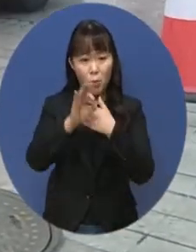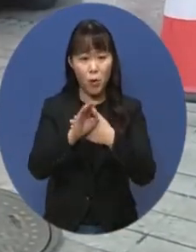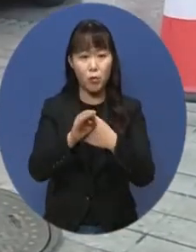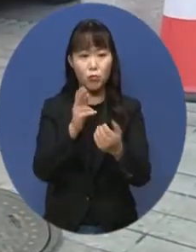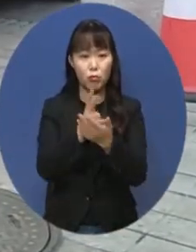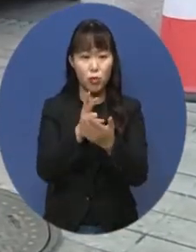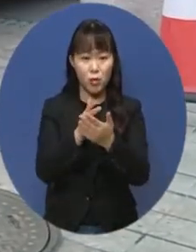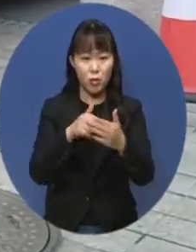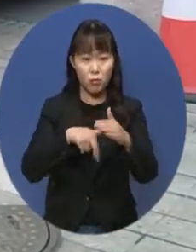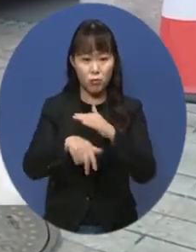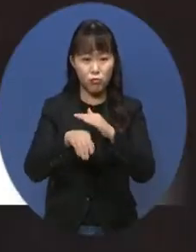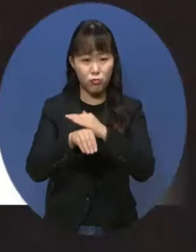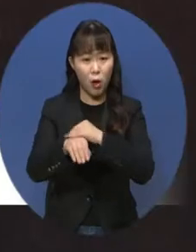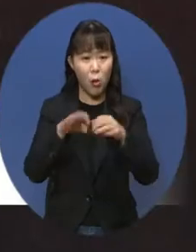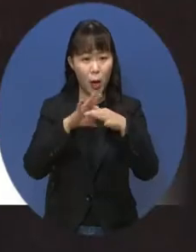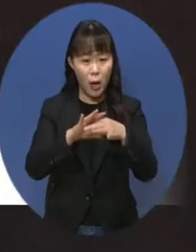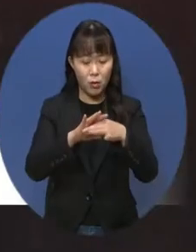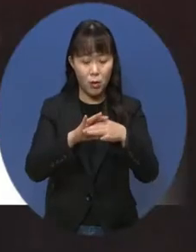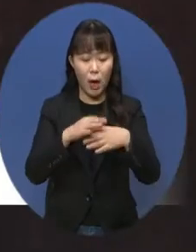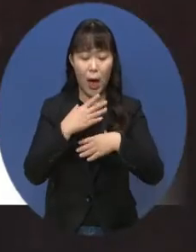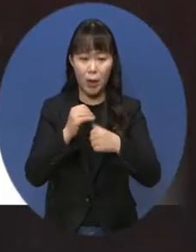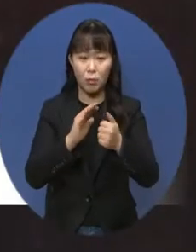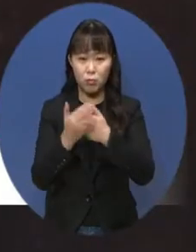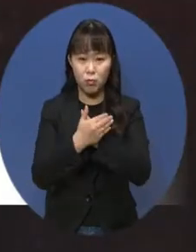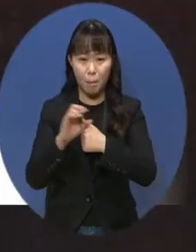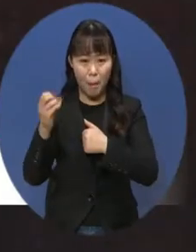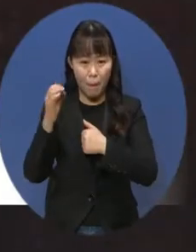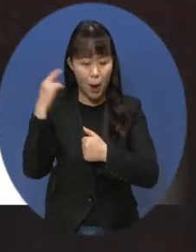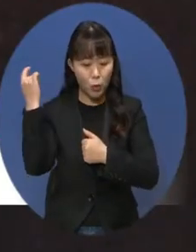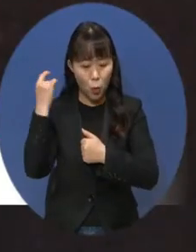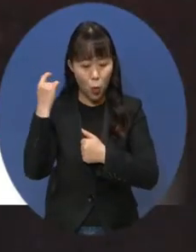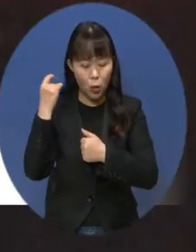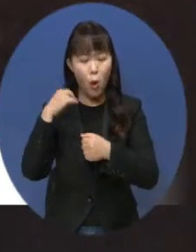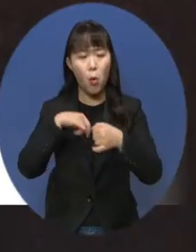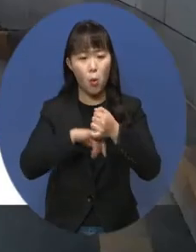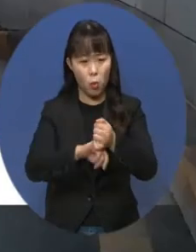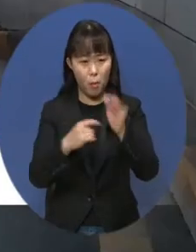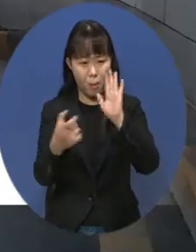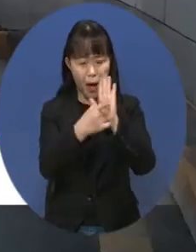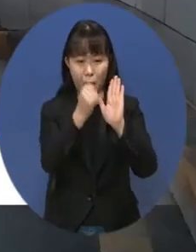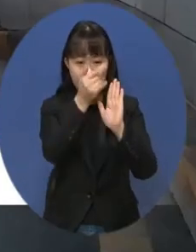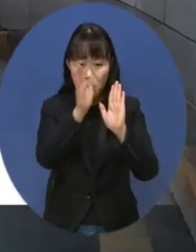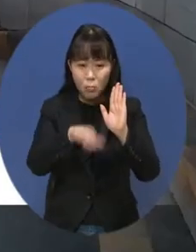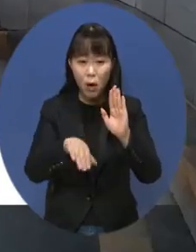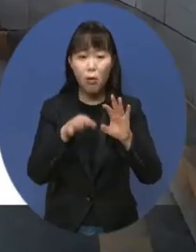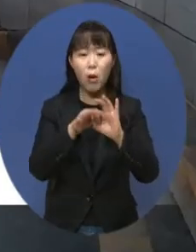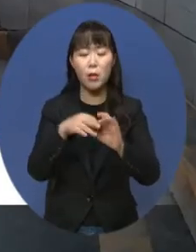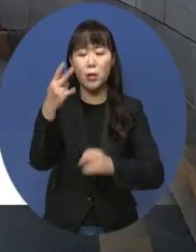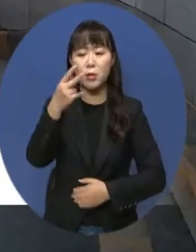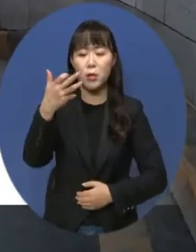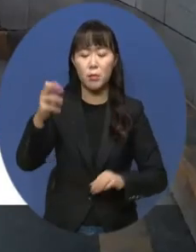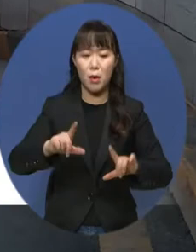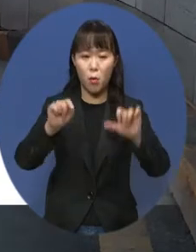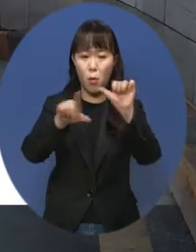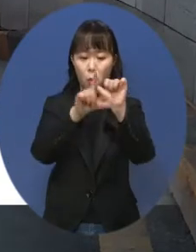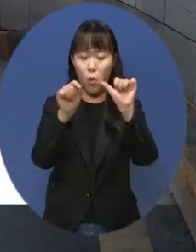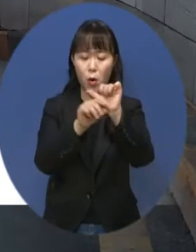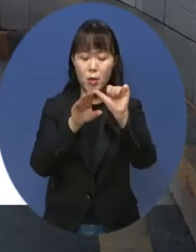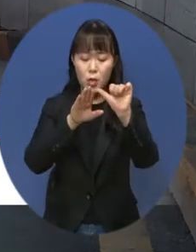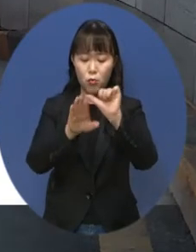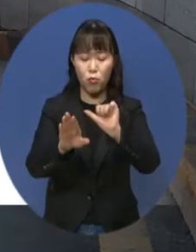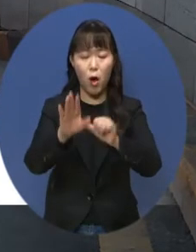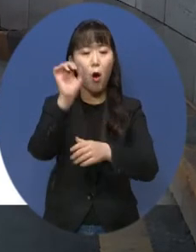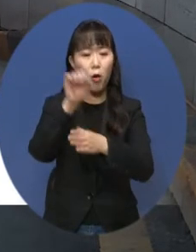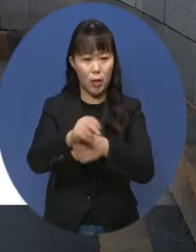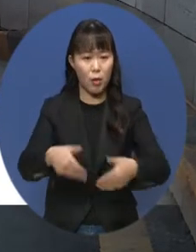진출입로 등 의 보행자 안전 시설 의무 설치 를 명시하고 있으나 해당 조항이 2018년 5월 이후에